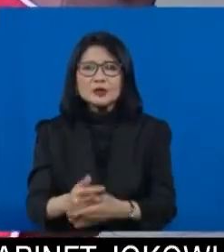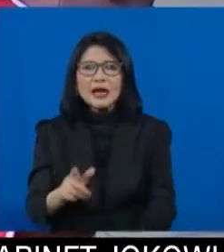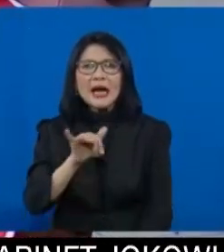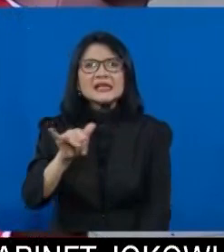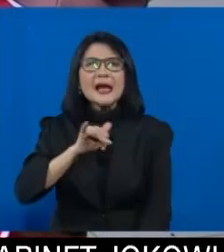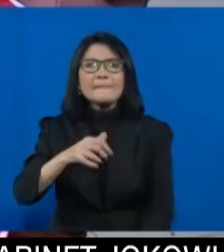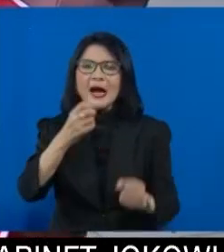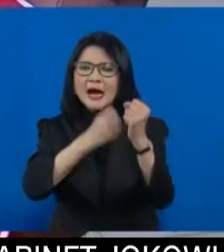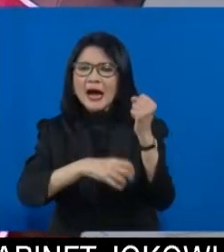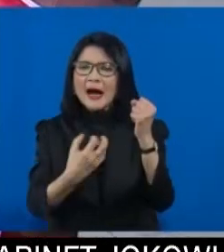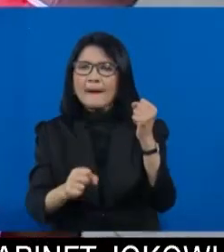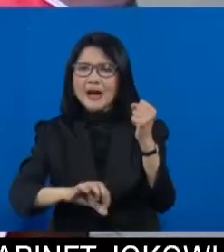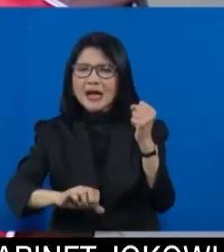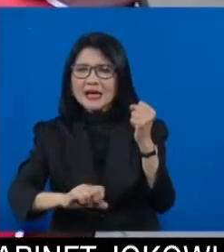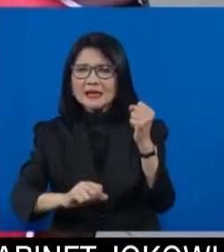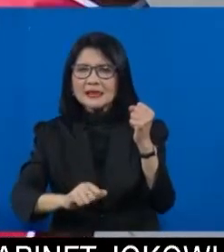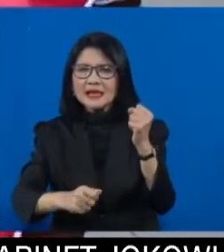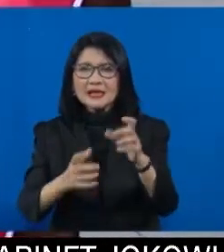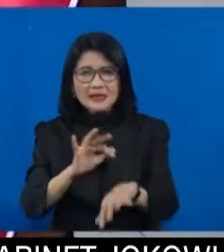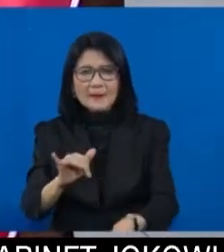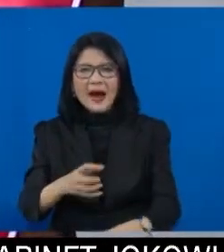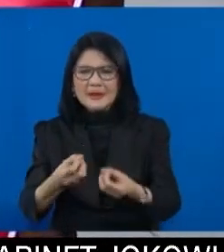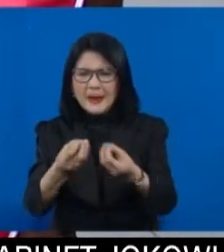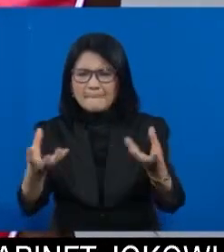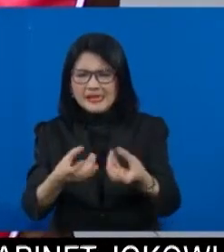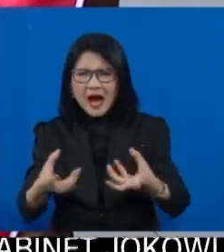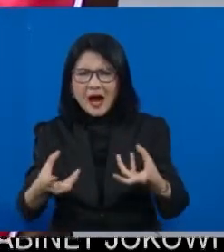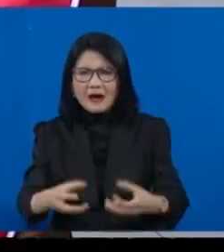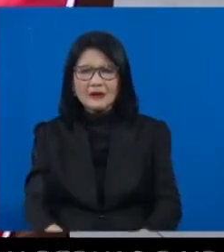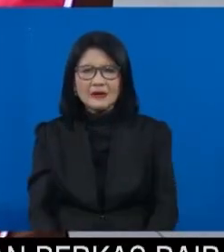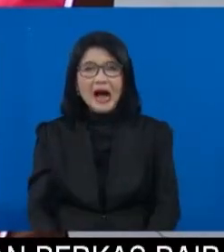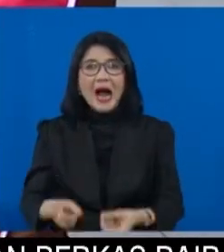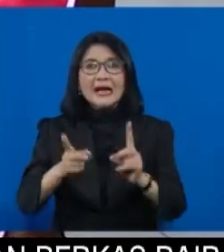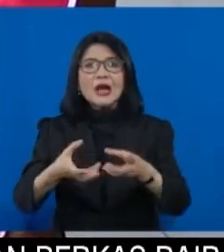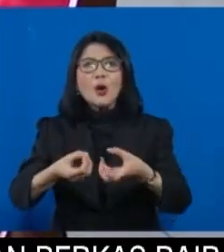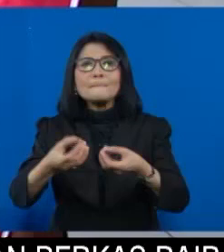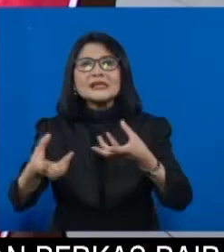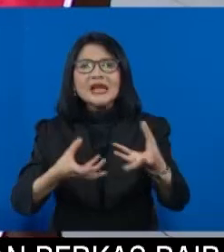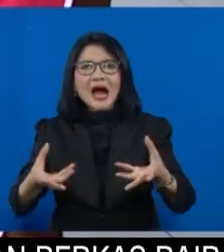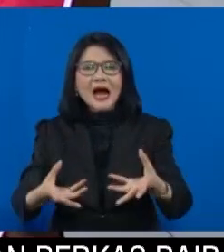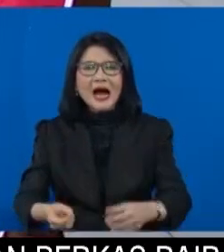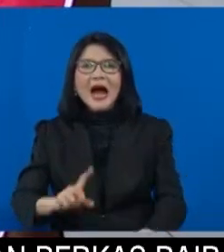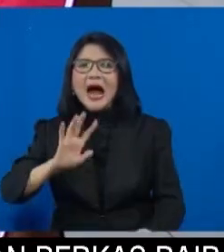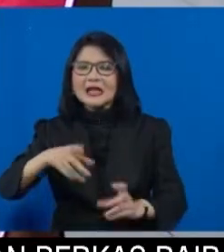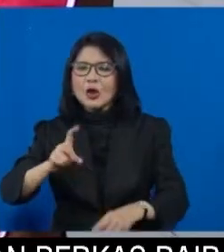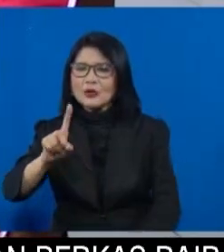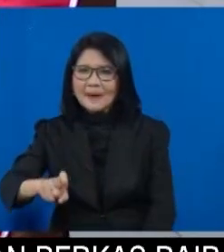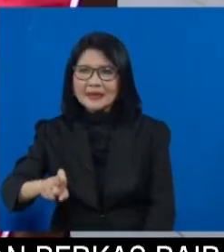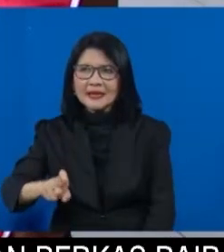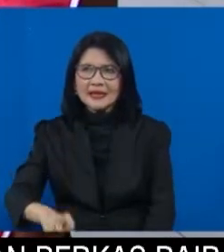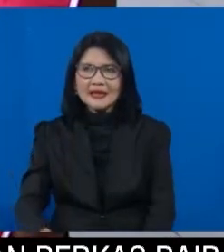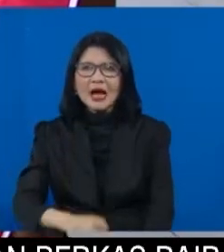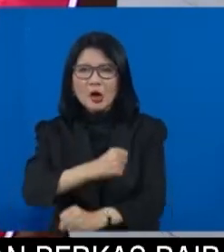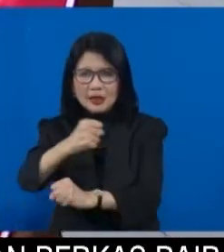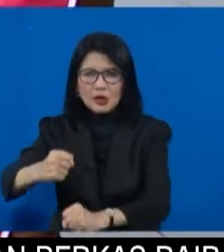nggak sih Pak? Kalau mulai berbuih tuh ada kemungkinan pecah gitu? Ini kalau pecah, kalau dimatiin, nggak dikocek, itu